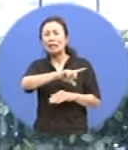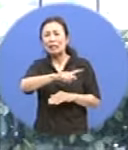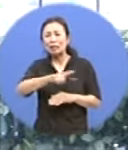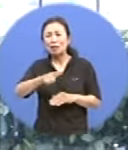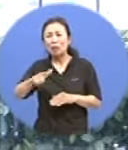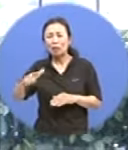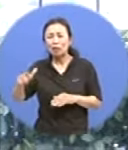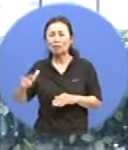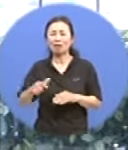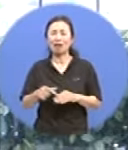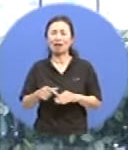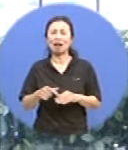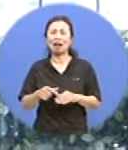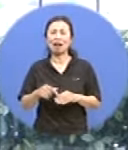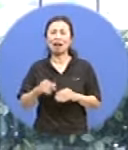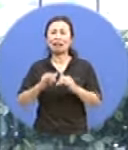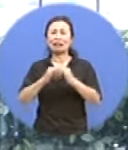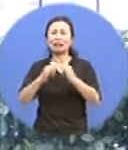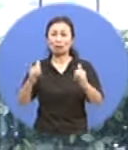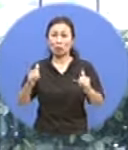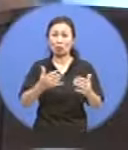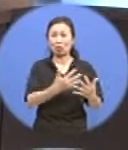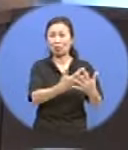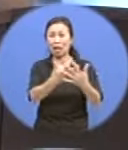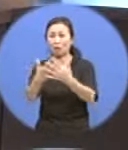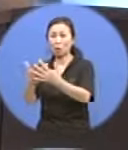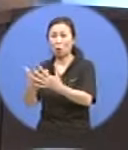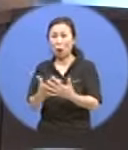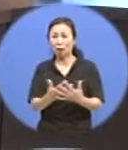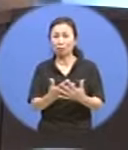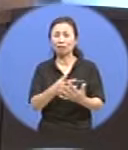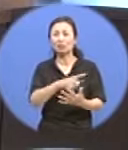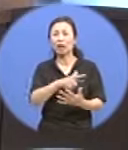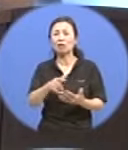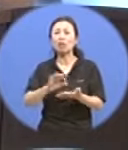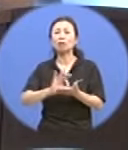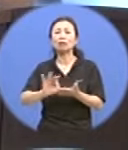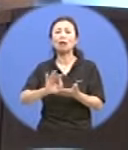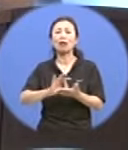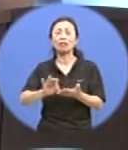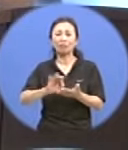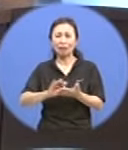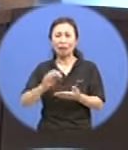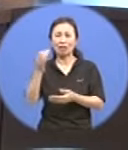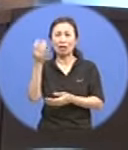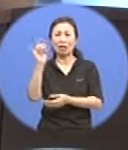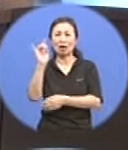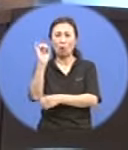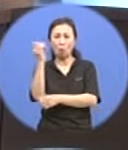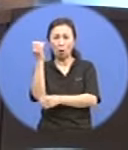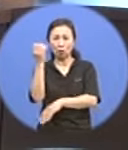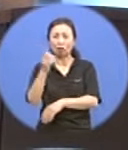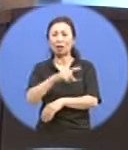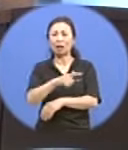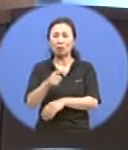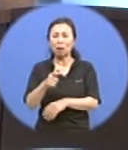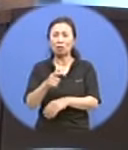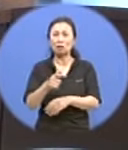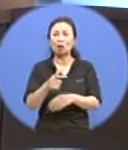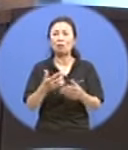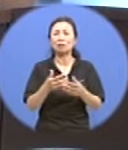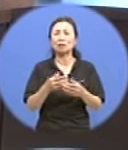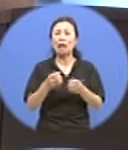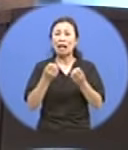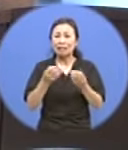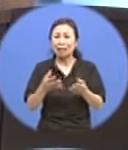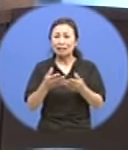人脈ネットワークを通じてファンド、それからベンチャーキャピタル、銀行、投資銀行なんとか